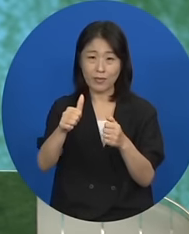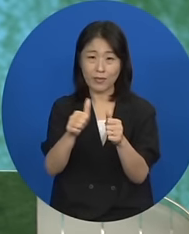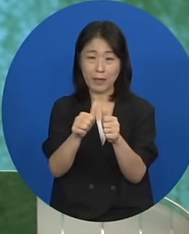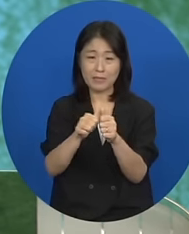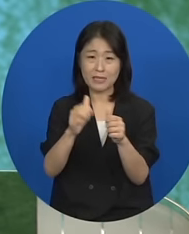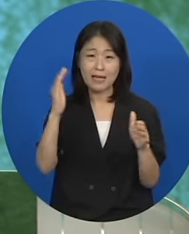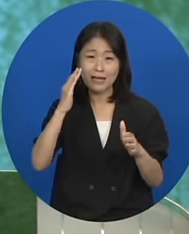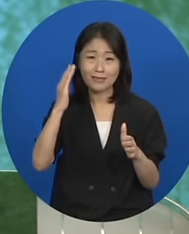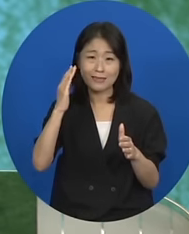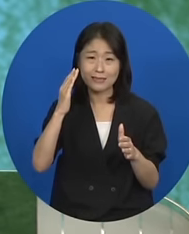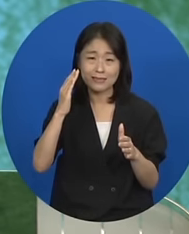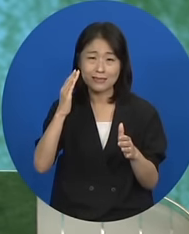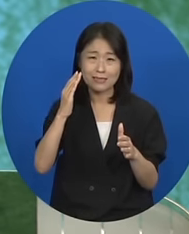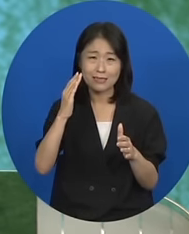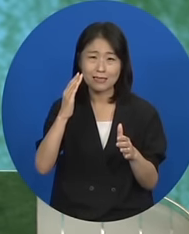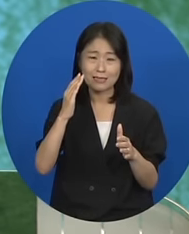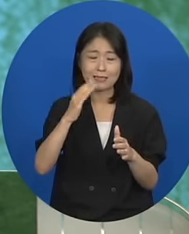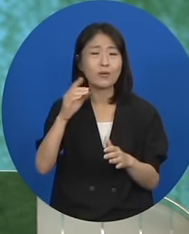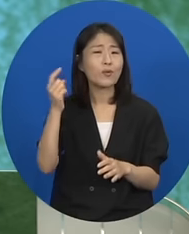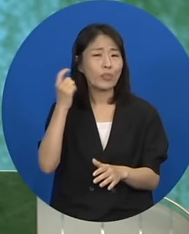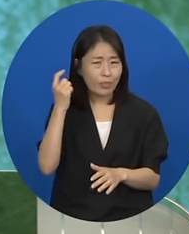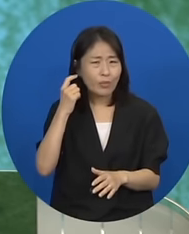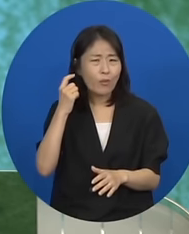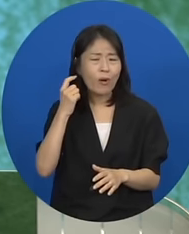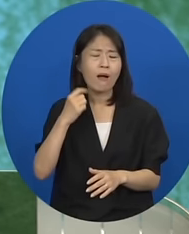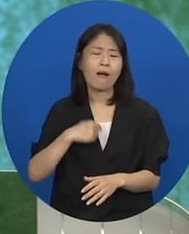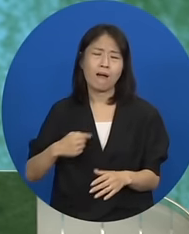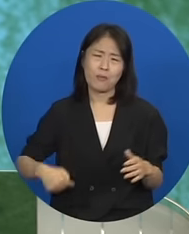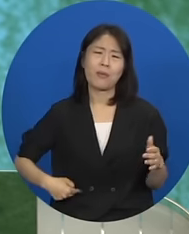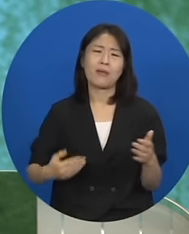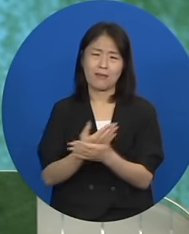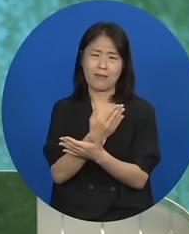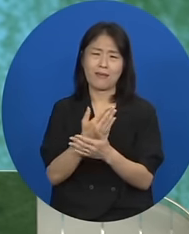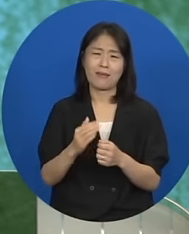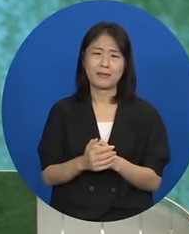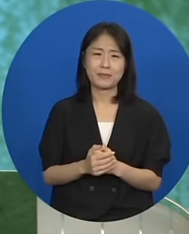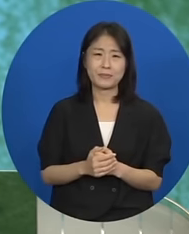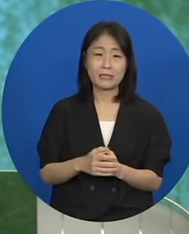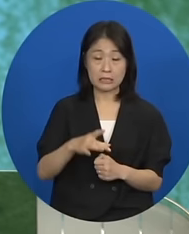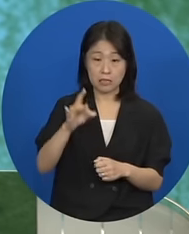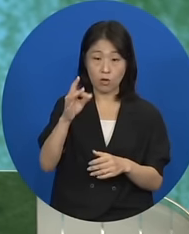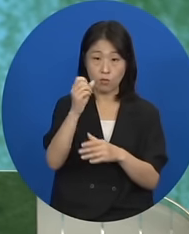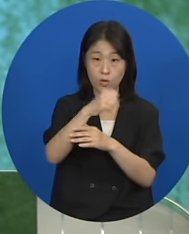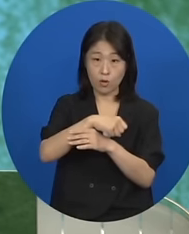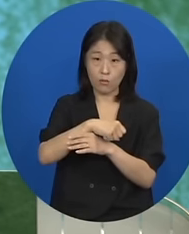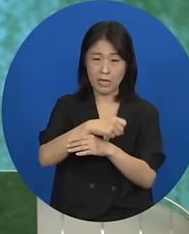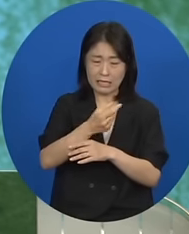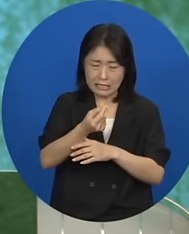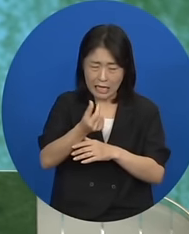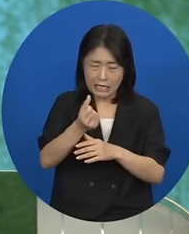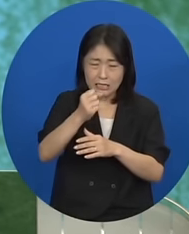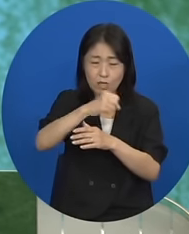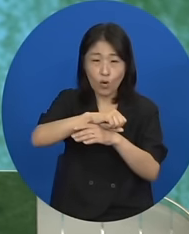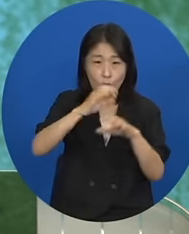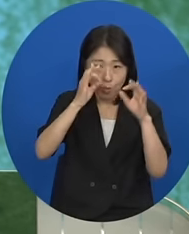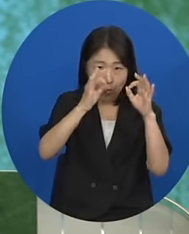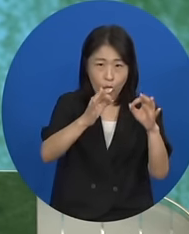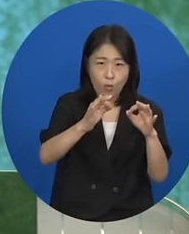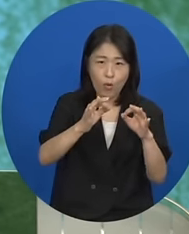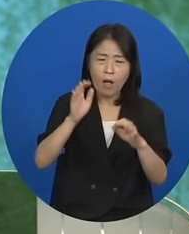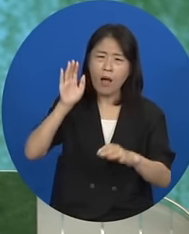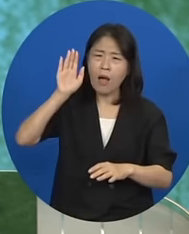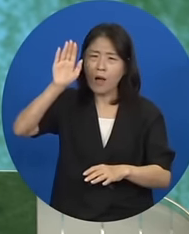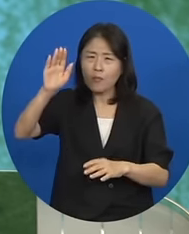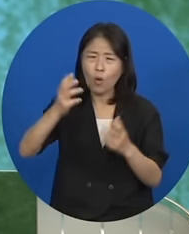뭐죠 천일의 작은 거잖아요 그 작은 열매를 보고 그 미래에 하나님께서 풍성한 열매를 주실